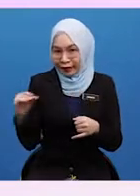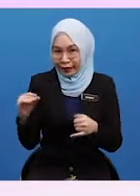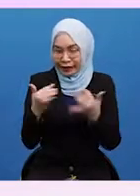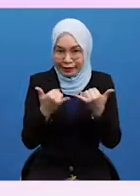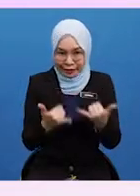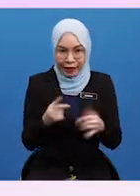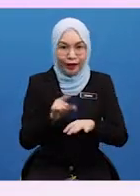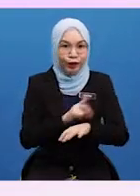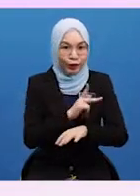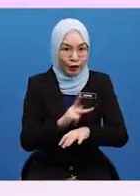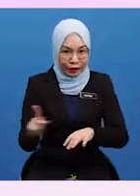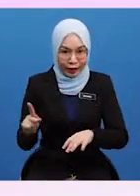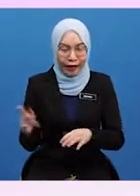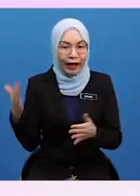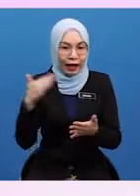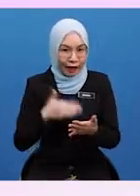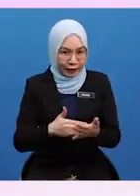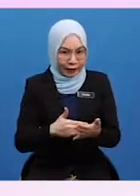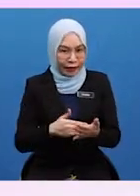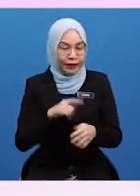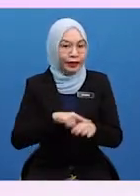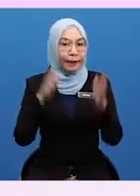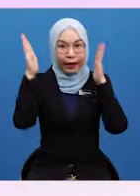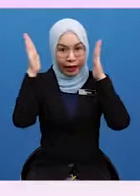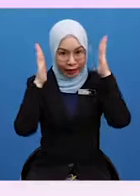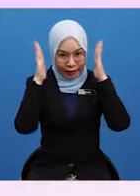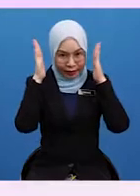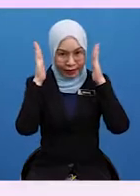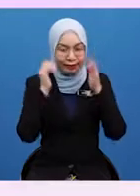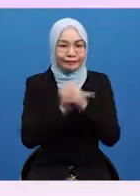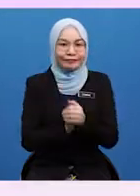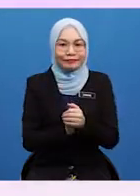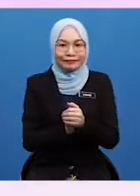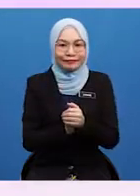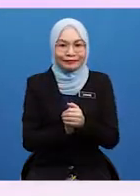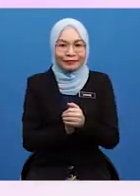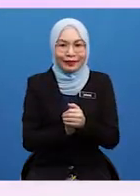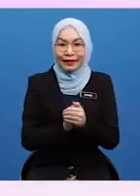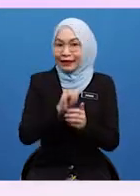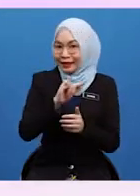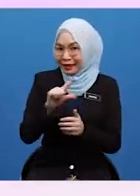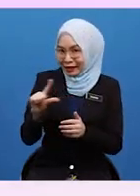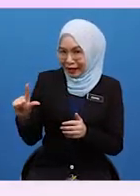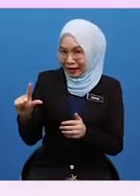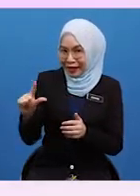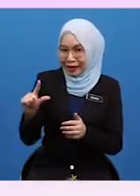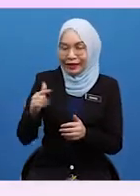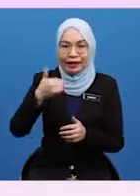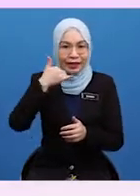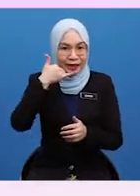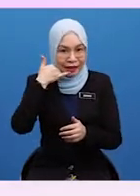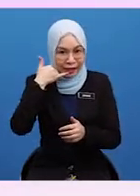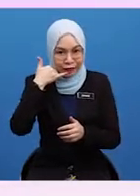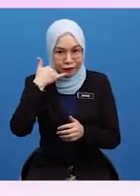sehingga kini di Malaysia hal ini dia telepon pintar